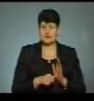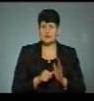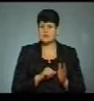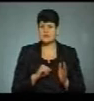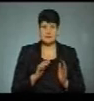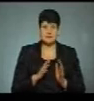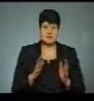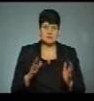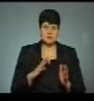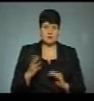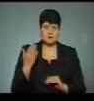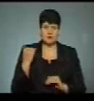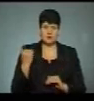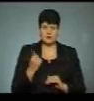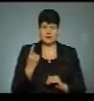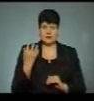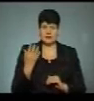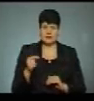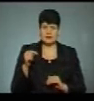максимальний в нас був на минулому тижні за день